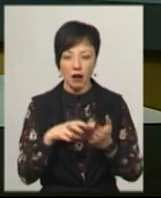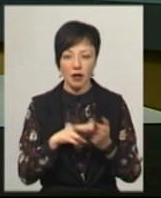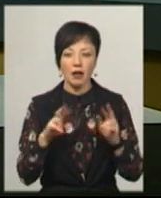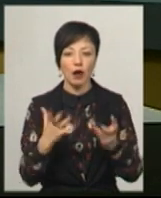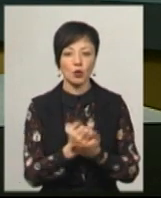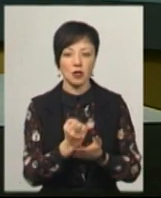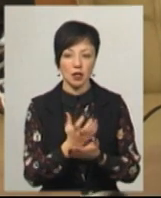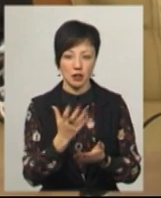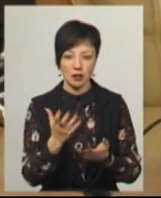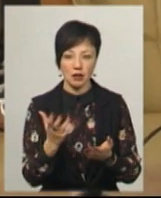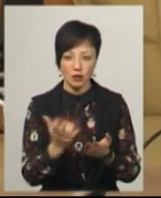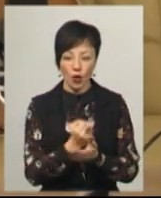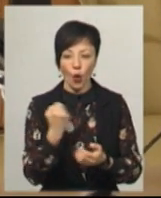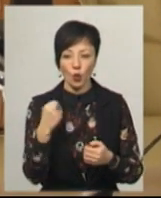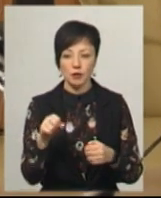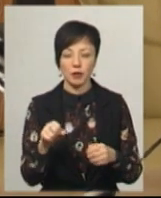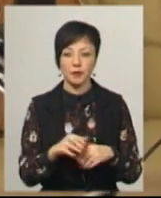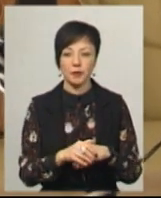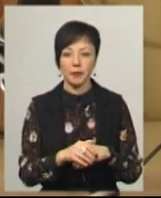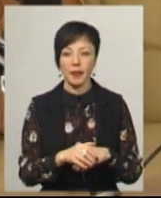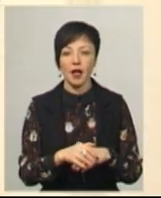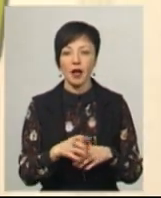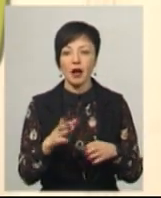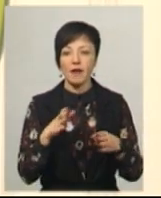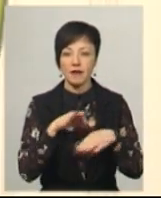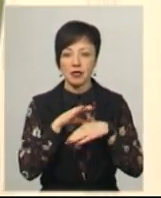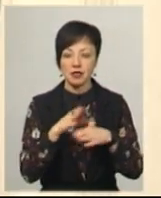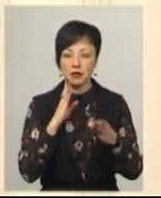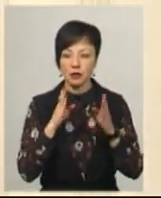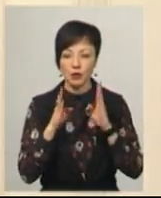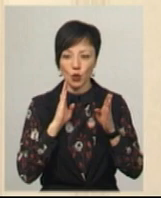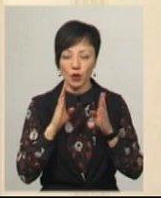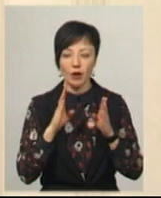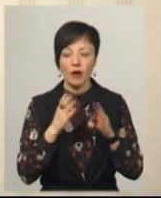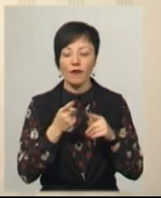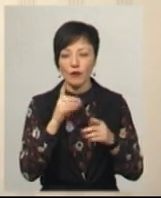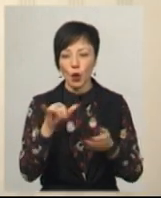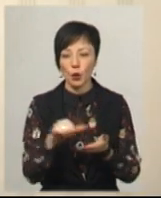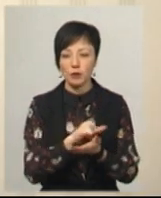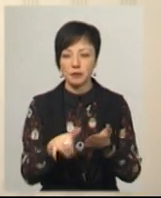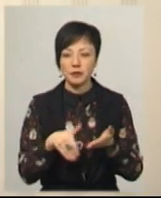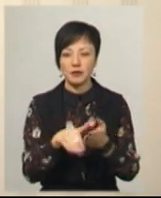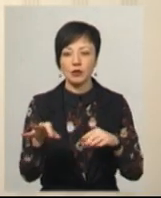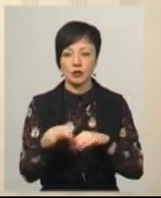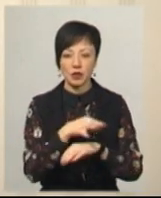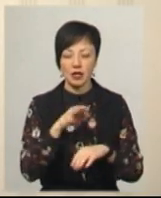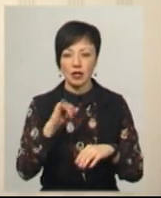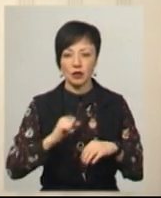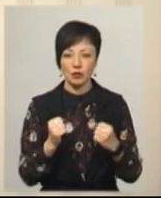успіху. Вести блог в Ютубі Олександру Дармороза допомагає дружина Олеся та друзі. Раз, два,